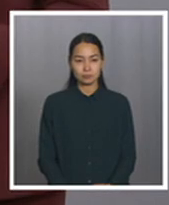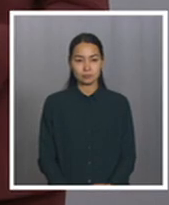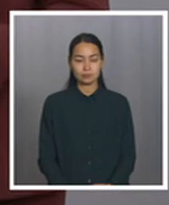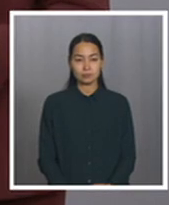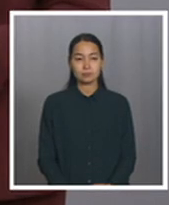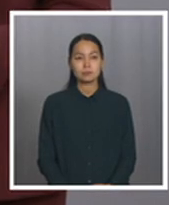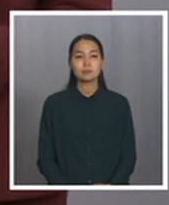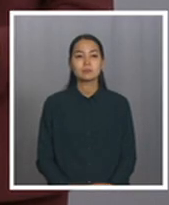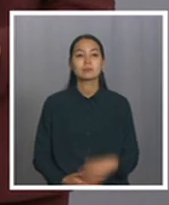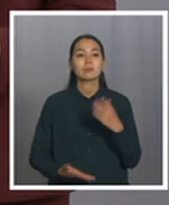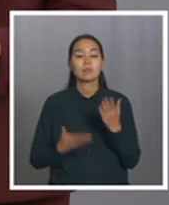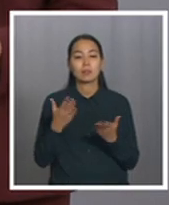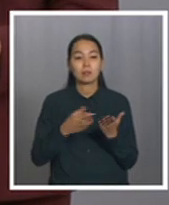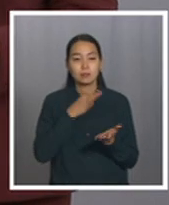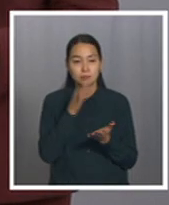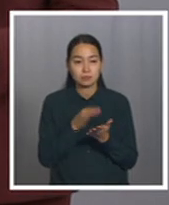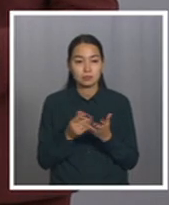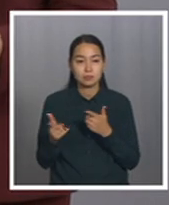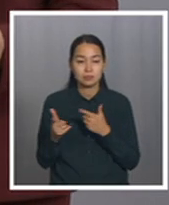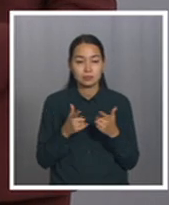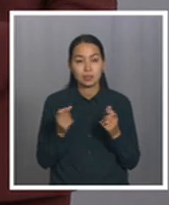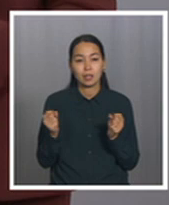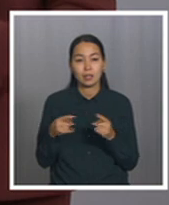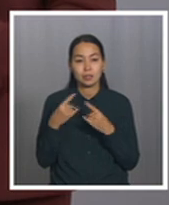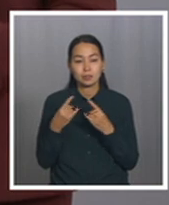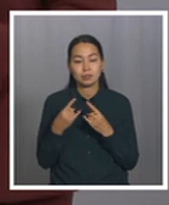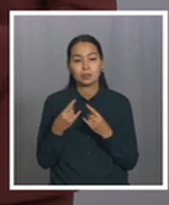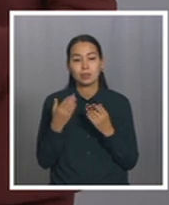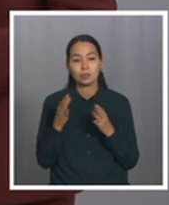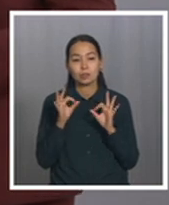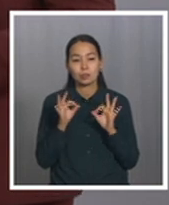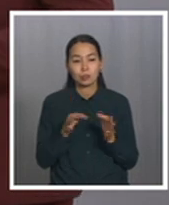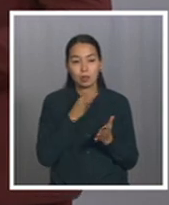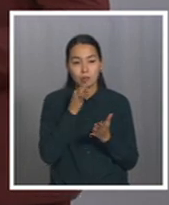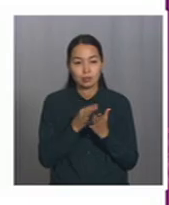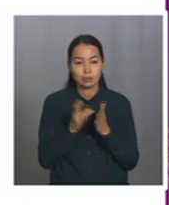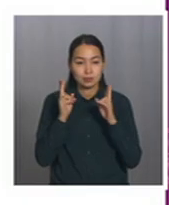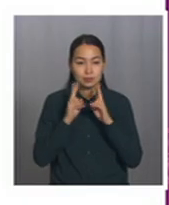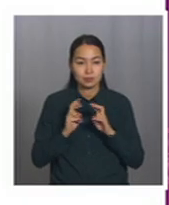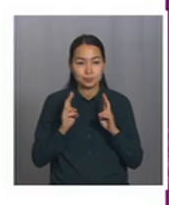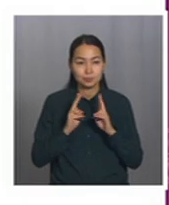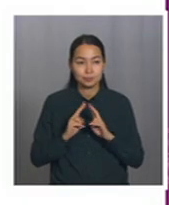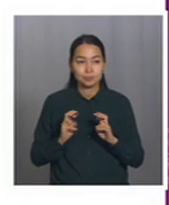Егер жауаптарыңыз әзір болса, экрандағы дұрыс нұсқамен салыстырып көрейік.